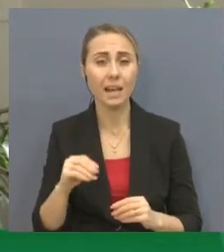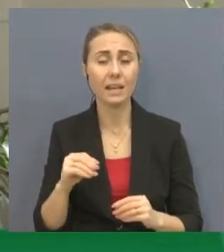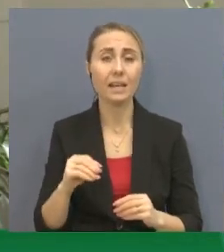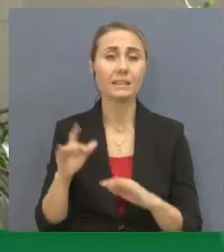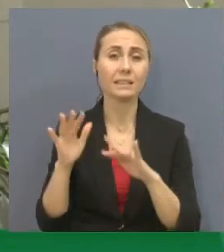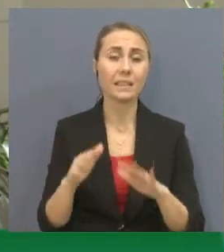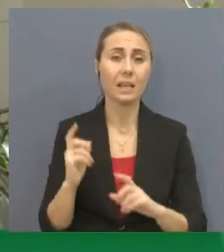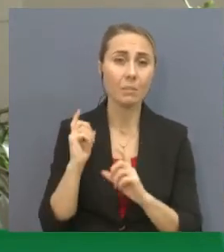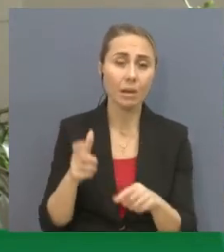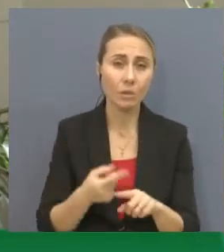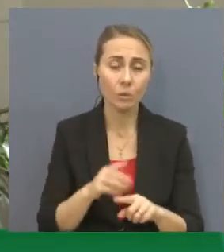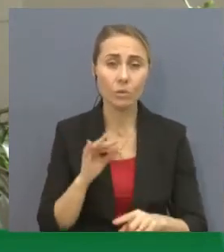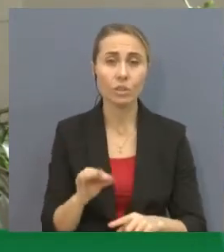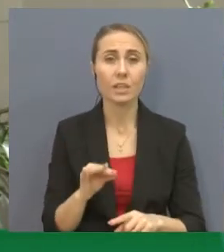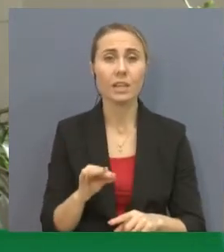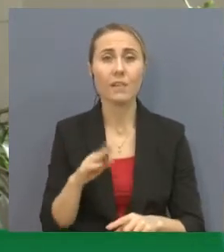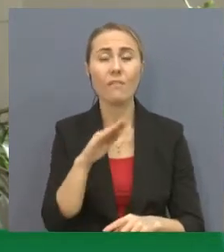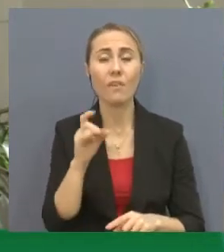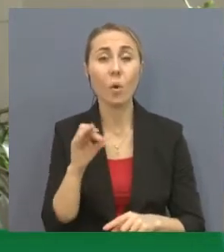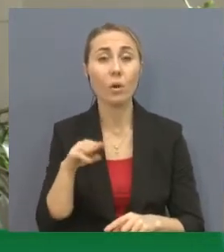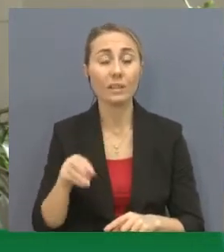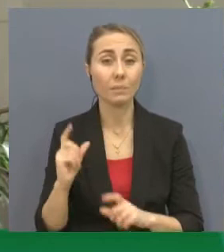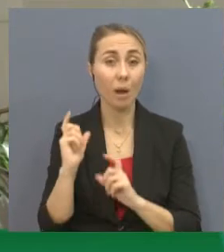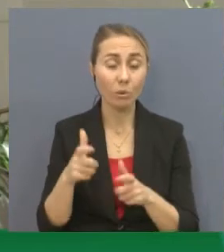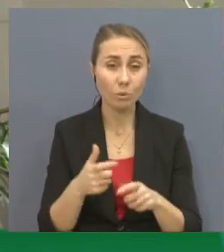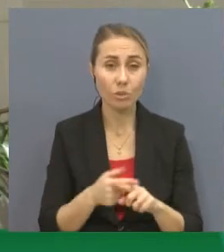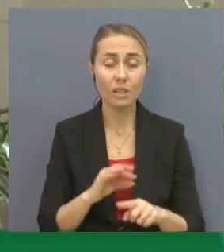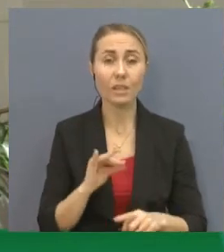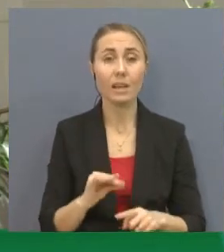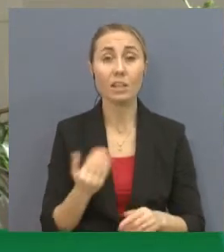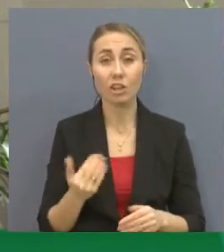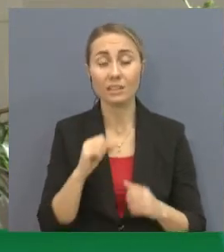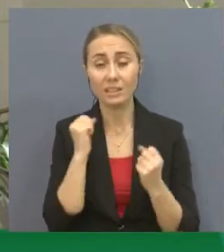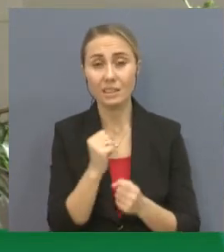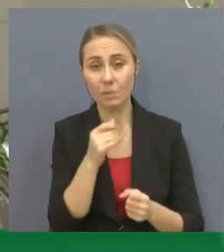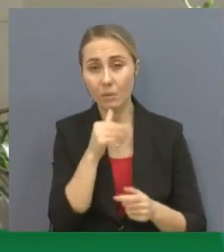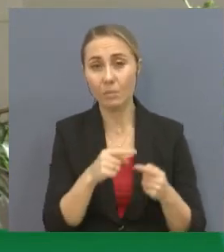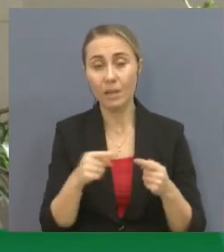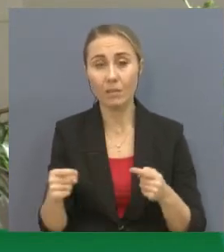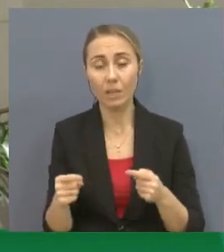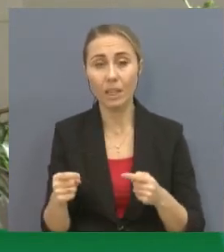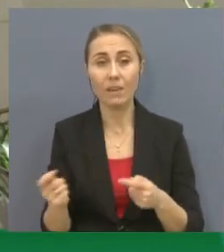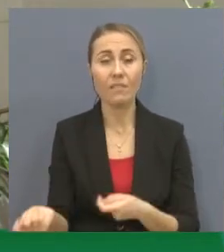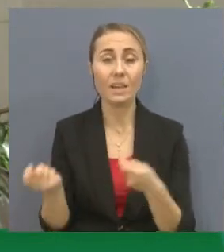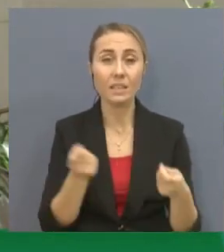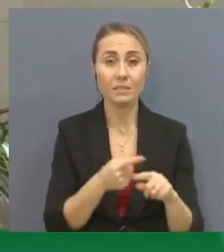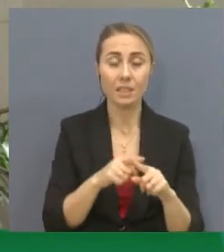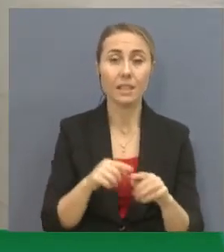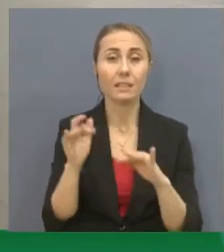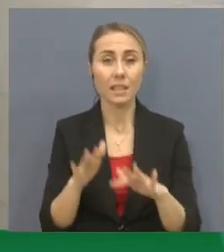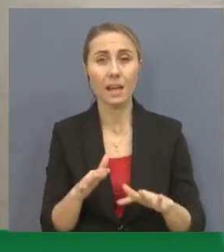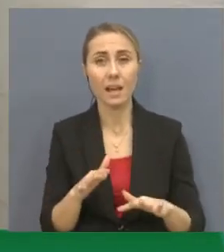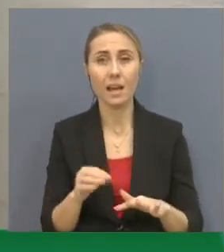фронтальные погрузчики далее сейчас вот зимний период вывозка снега это автосамосвалы